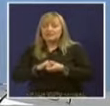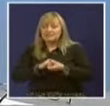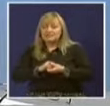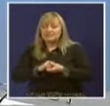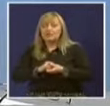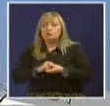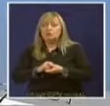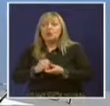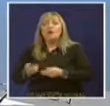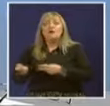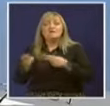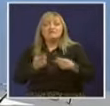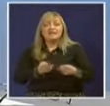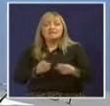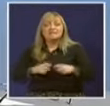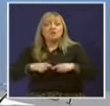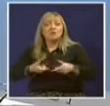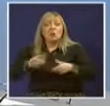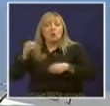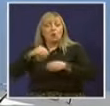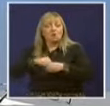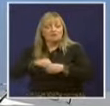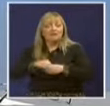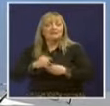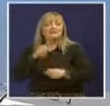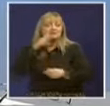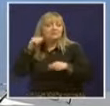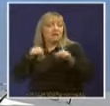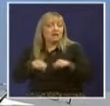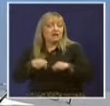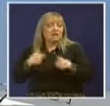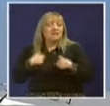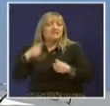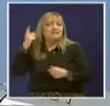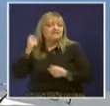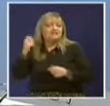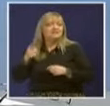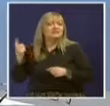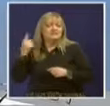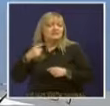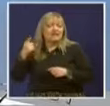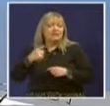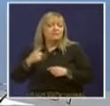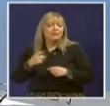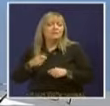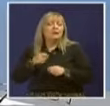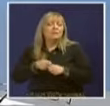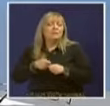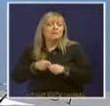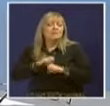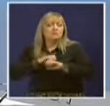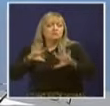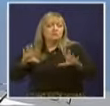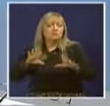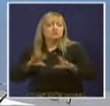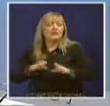отпадъци в България с цел изгарянето им. А защо не сте сигнализирали до сега? О, сигнализираме всеки път, правим публикации във Фейсбук и